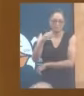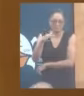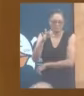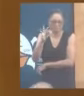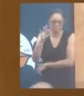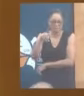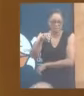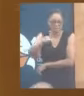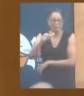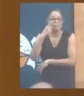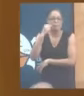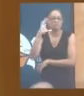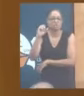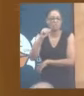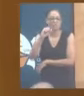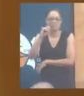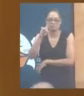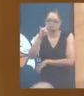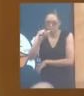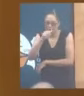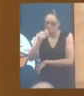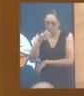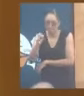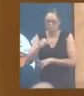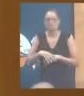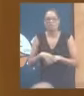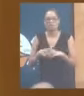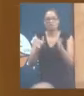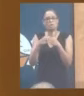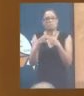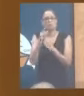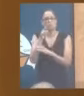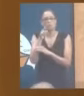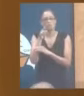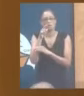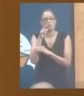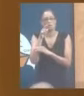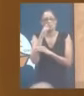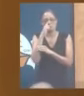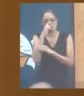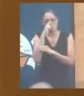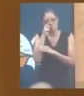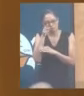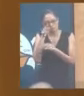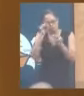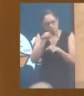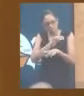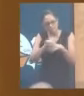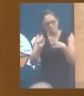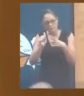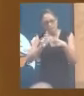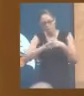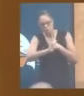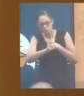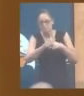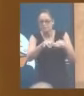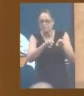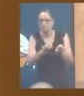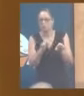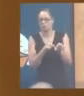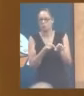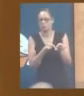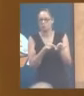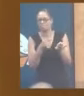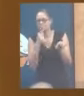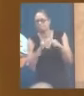Chamas, qui est présent, oui, il est là, de bien vouloir engager une procédure administrative parce